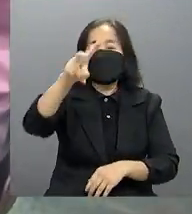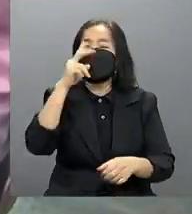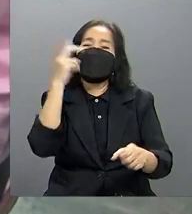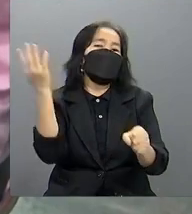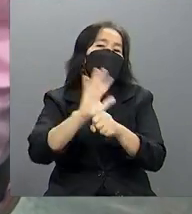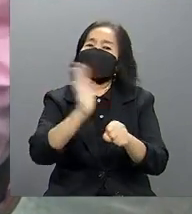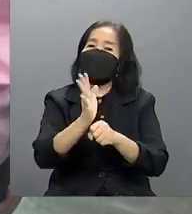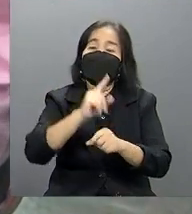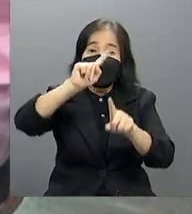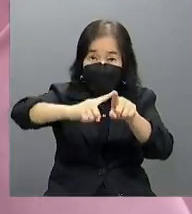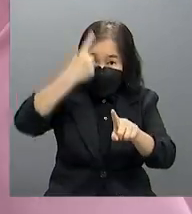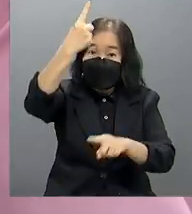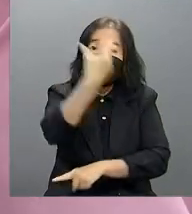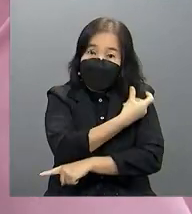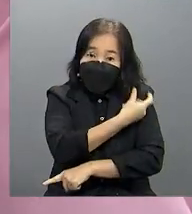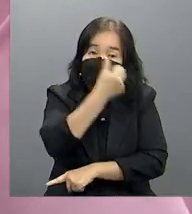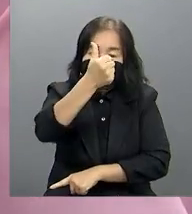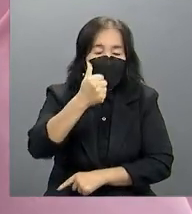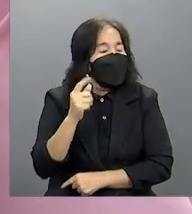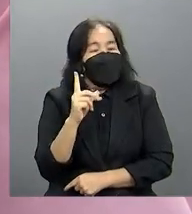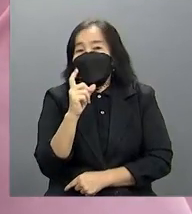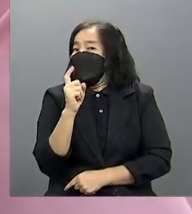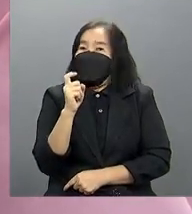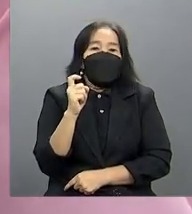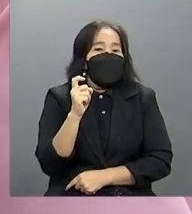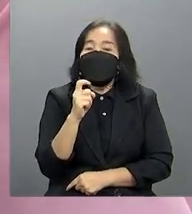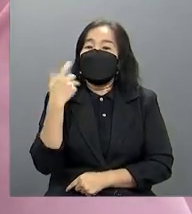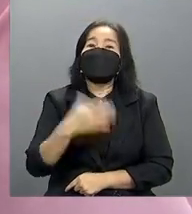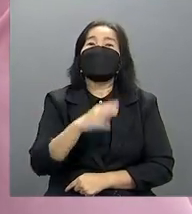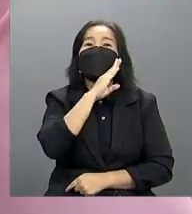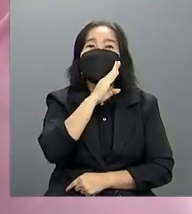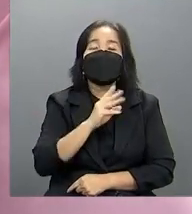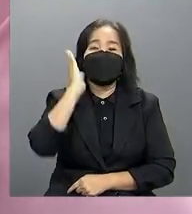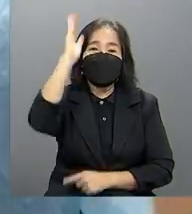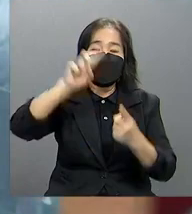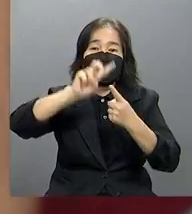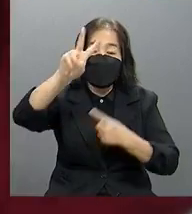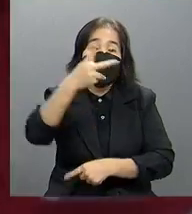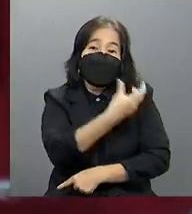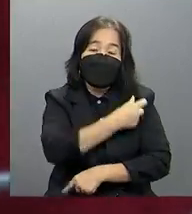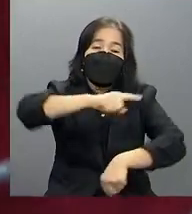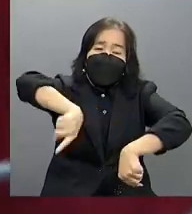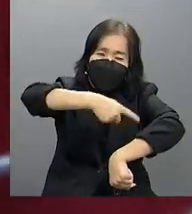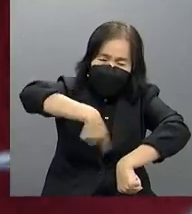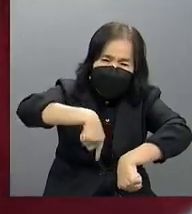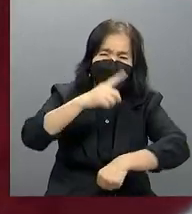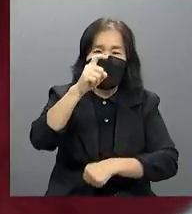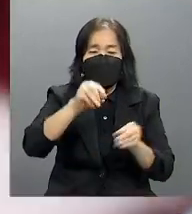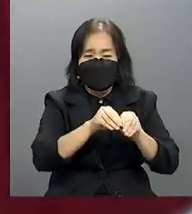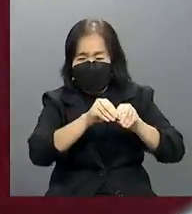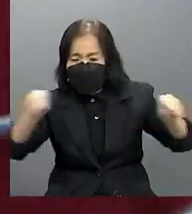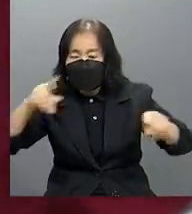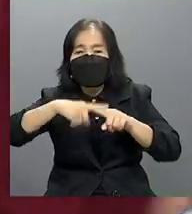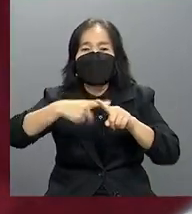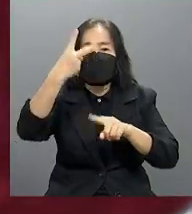การฉีดวัคซีนเข็มที่1และหากต้องฉีดวัคซีนเข็มที่2ต้องใช้เวลานานเลยค่ะเกือบ2เดือนซึ่งจะไม่ทันการกับ